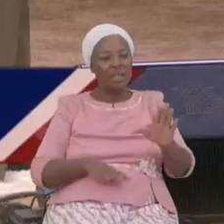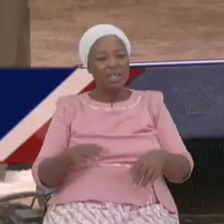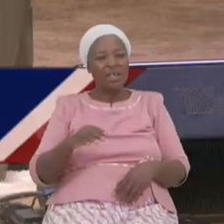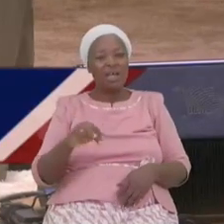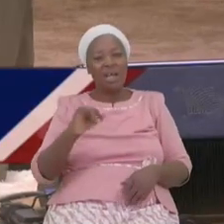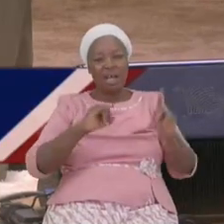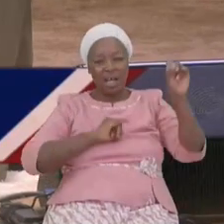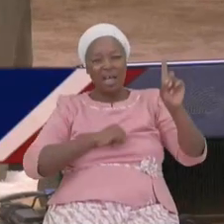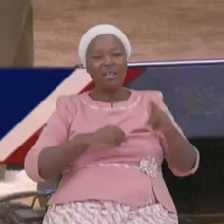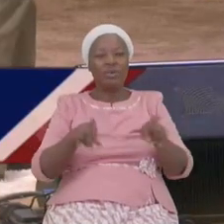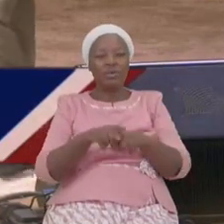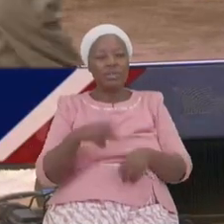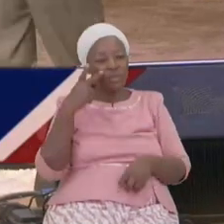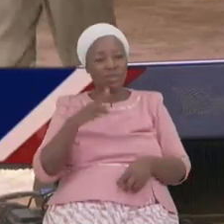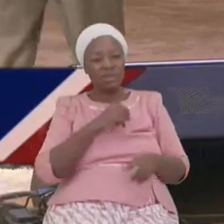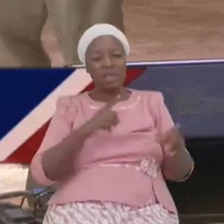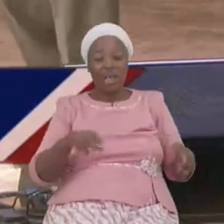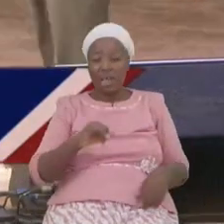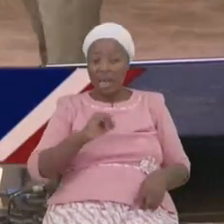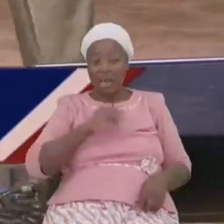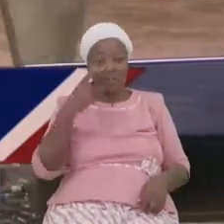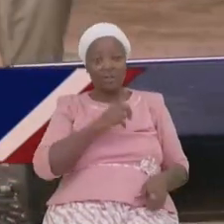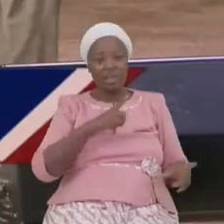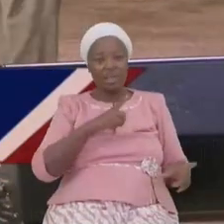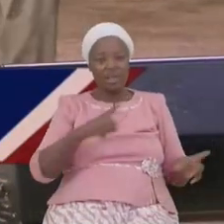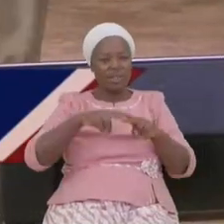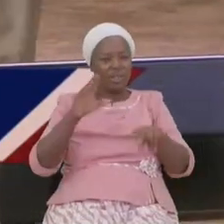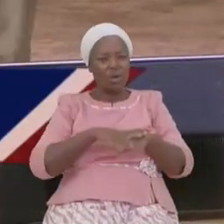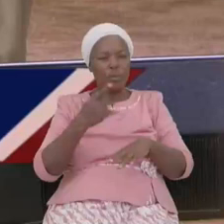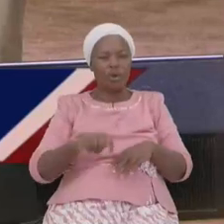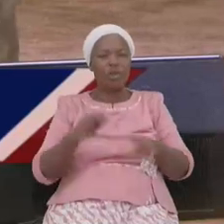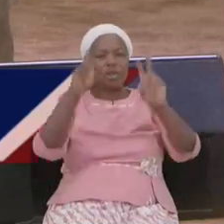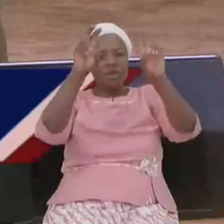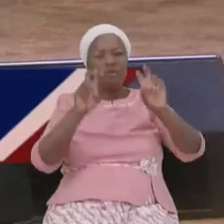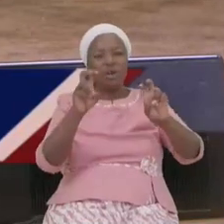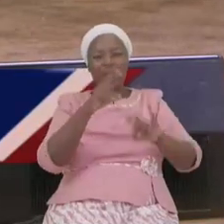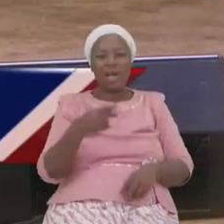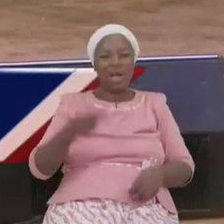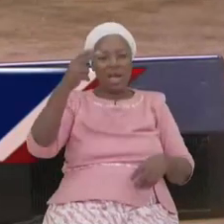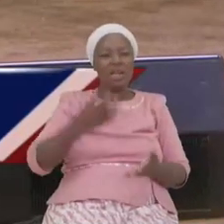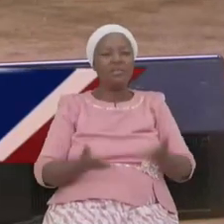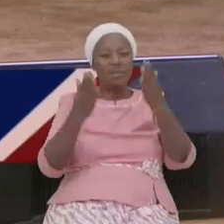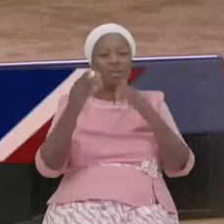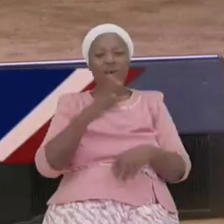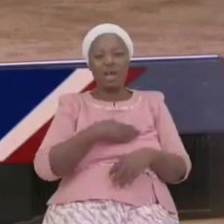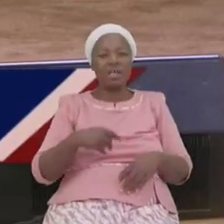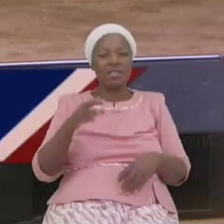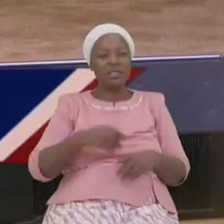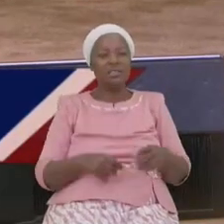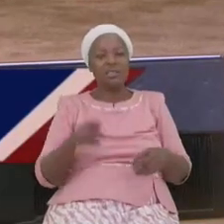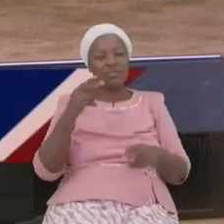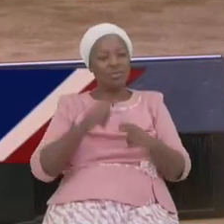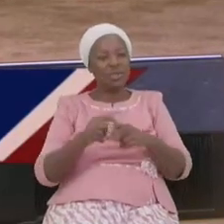je vis le Seigneur assis sur un trône très élevé et les pans de sa robe remplissaient le temple. Verset 2, des séraphins